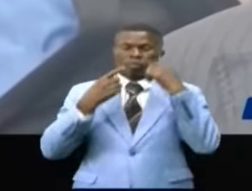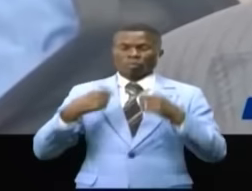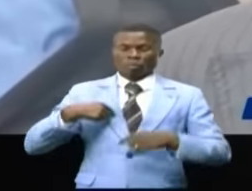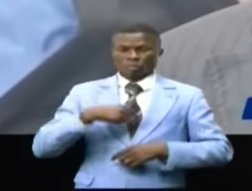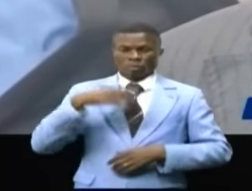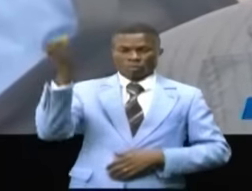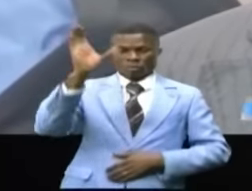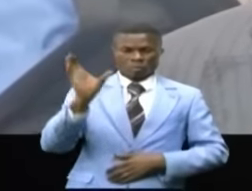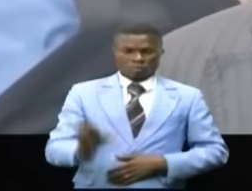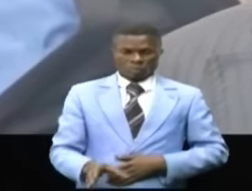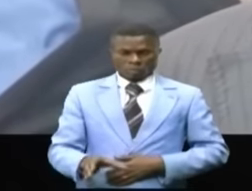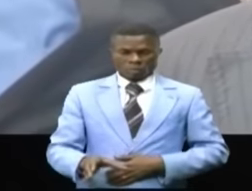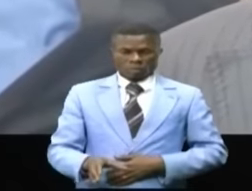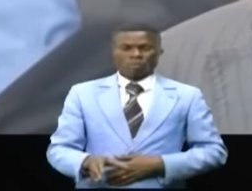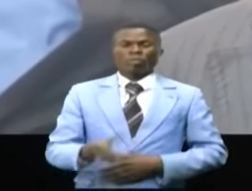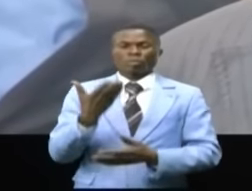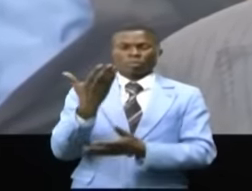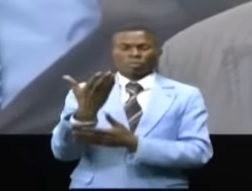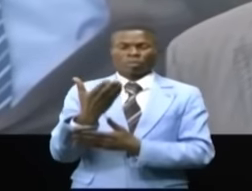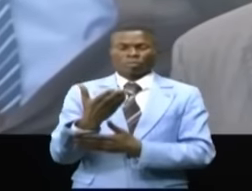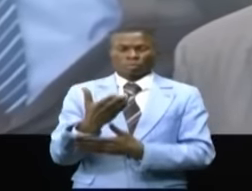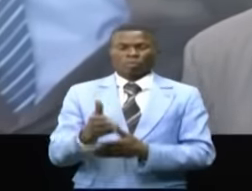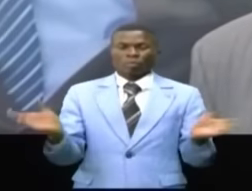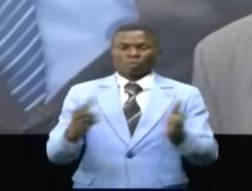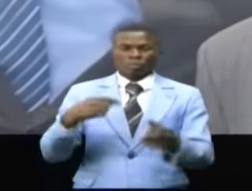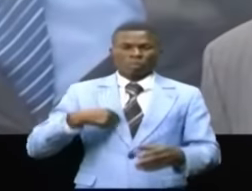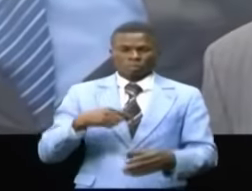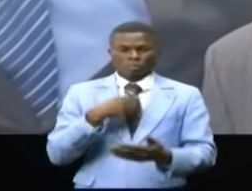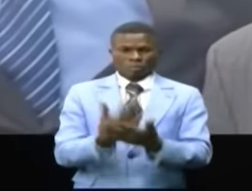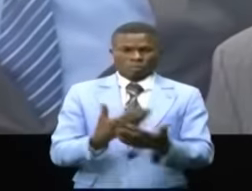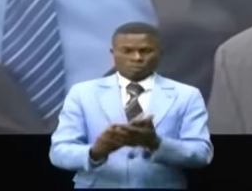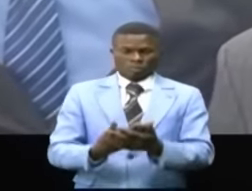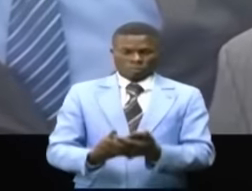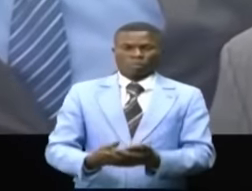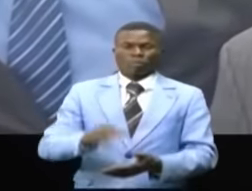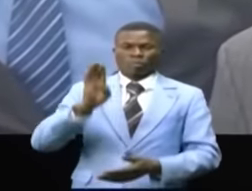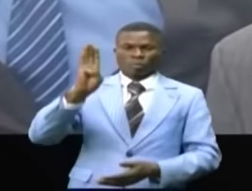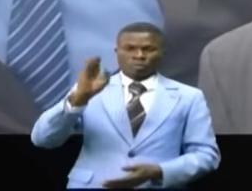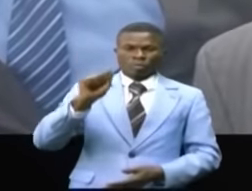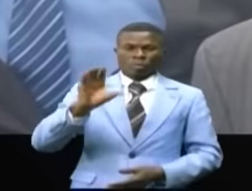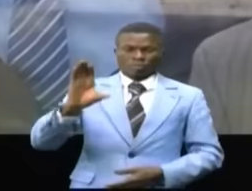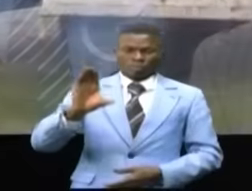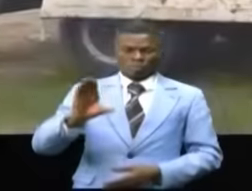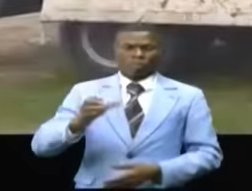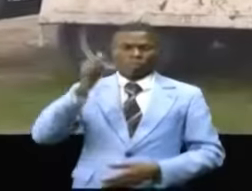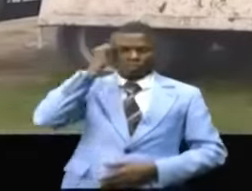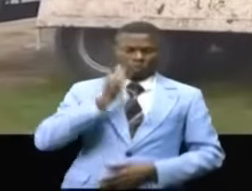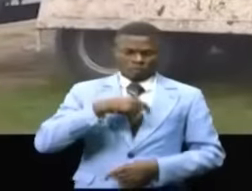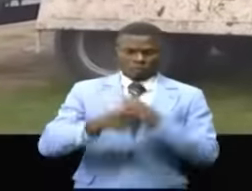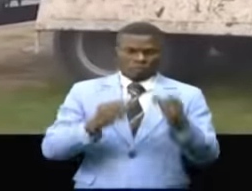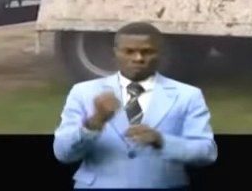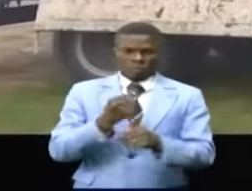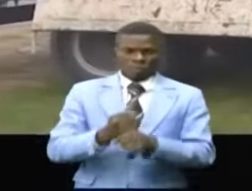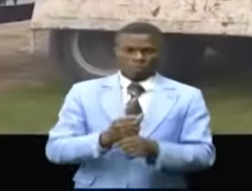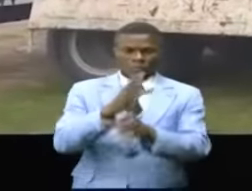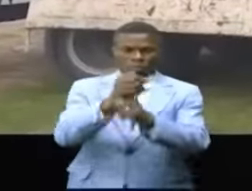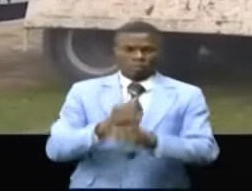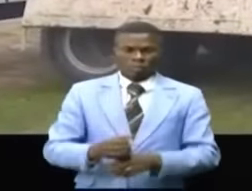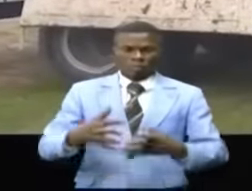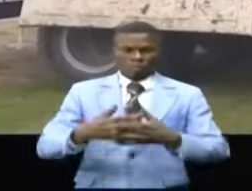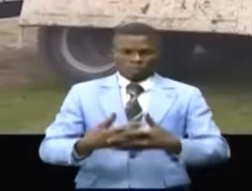central. Il nous a instruits pour que rapidement les bacs soient mis en état. Aujourd'hui, nous venons d'acquérir deux nouveaux